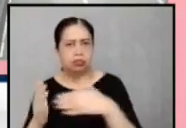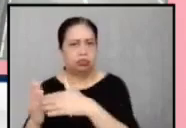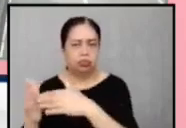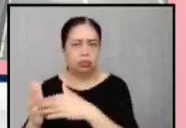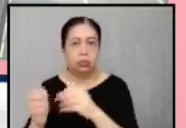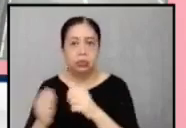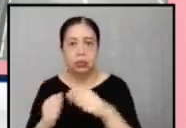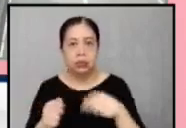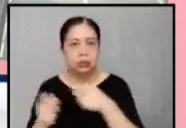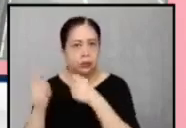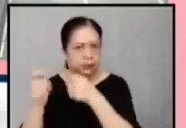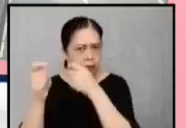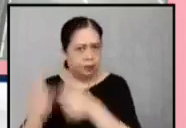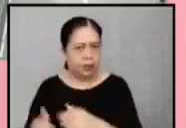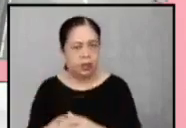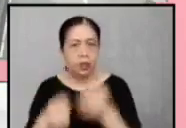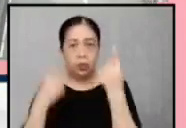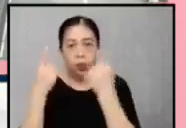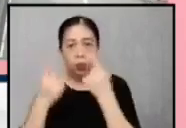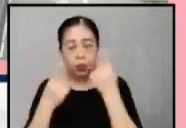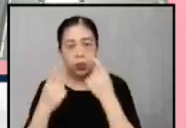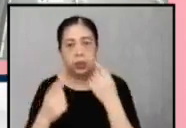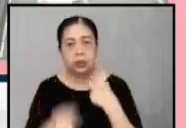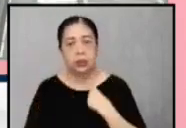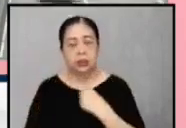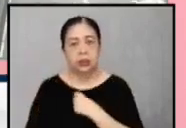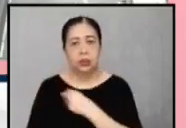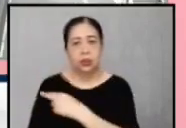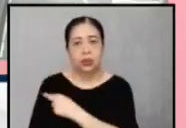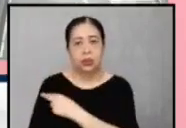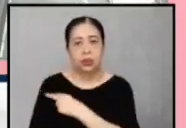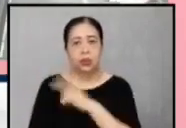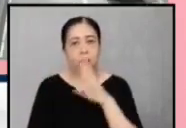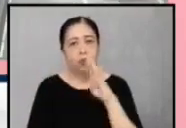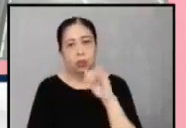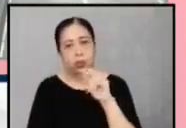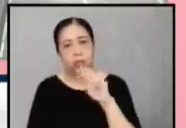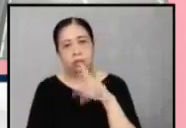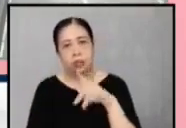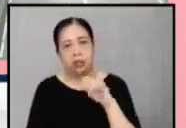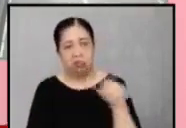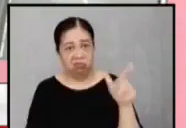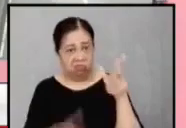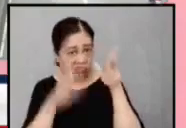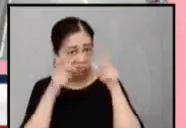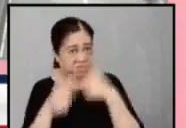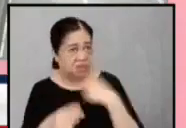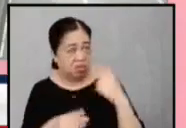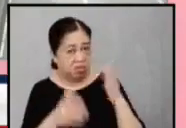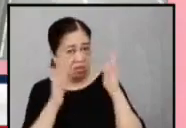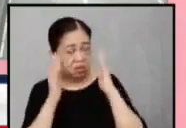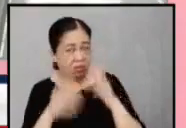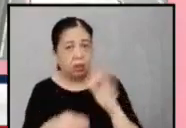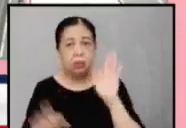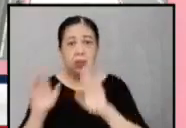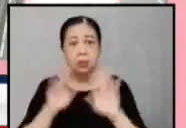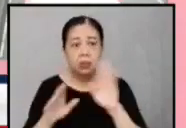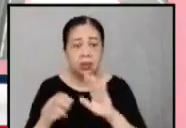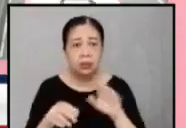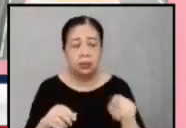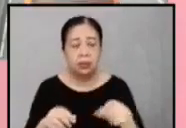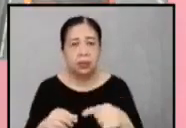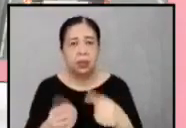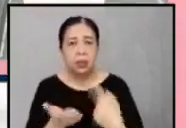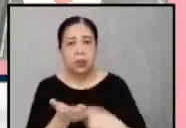mangingisda. Nangangamba naman si Senator Robin Hood Padilla kung mahikinig ang China. Ang problema, dun sa arbitral hearing na